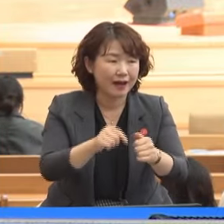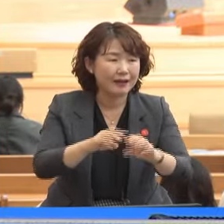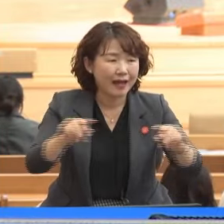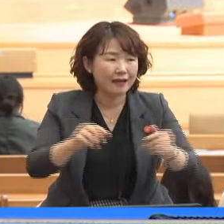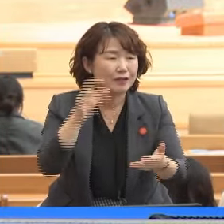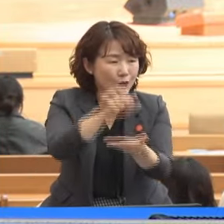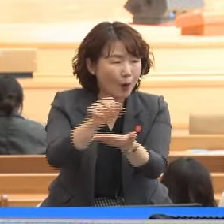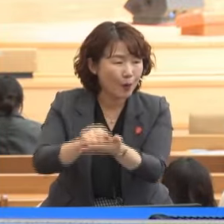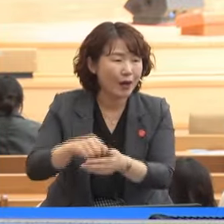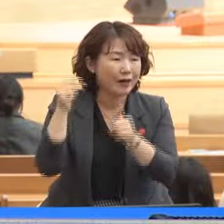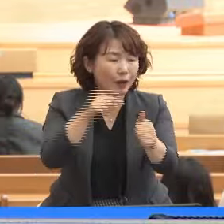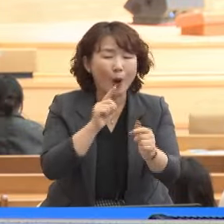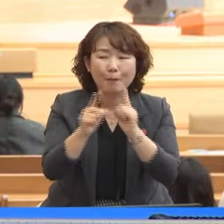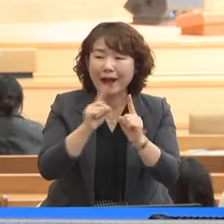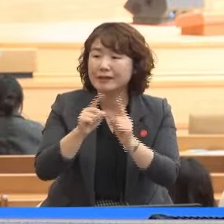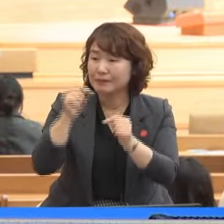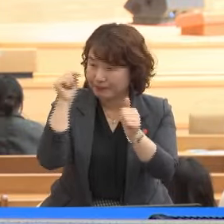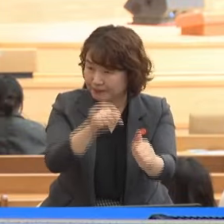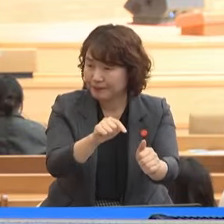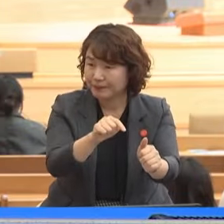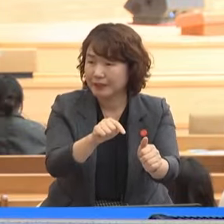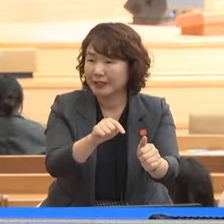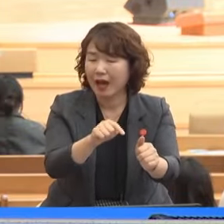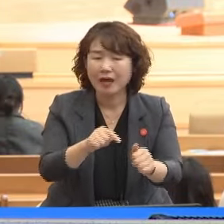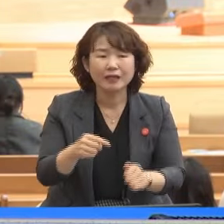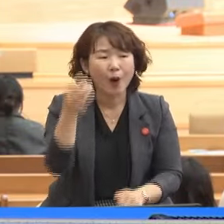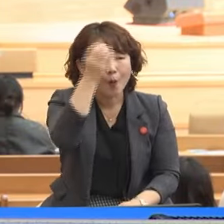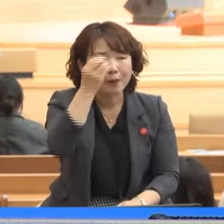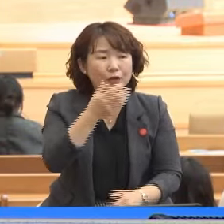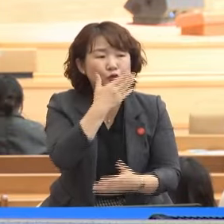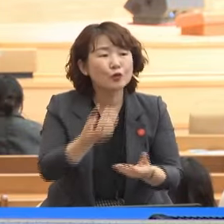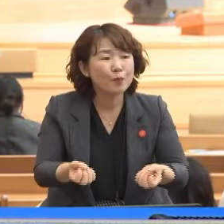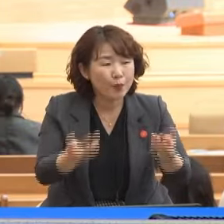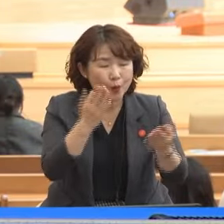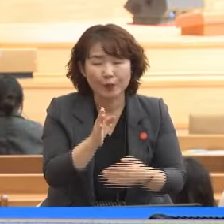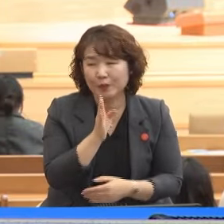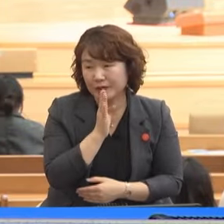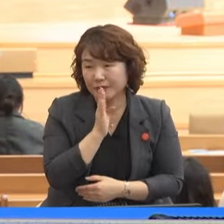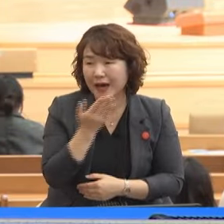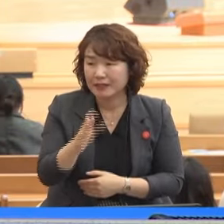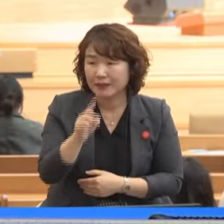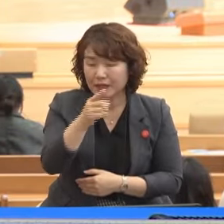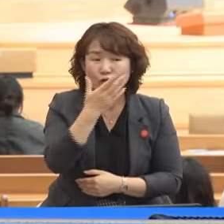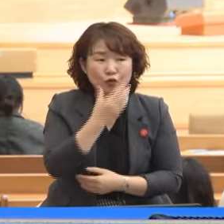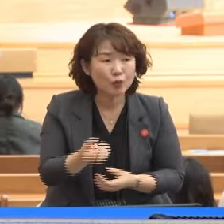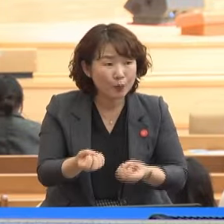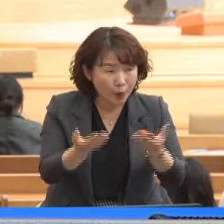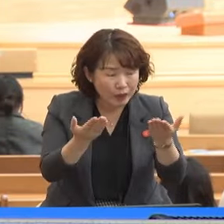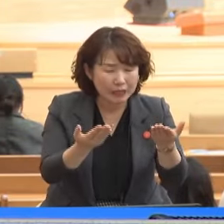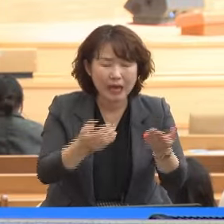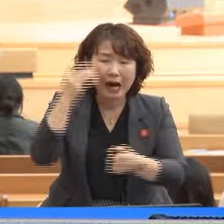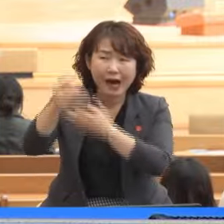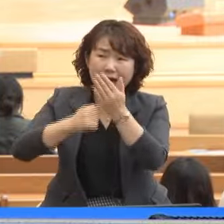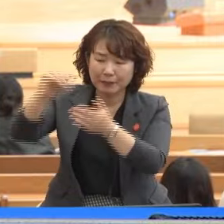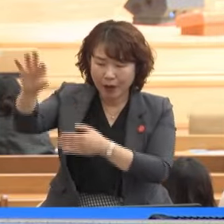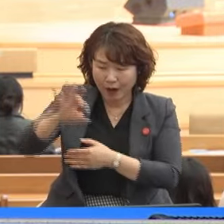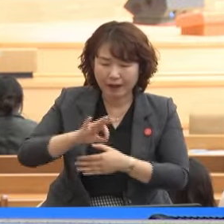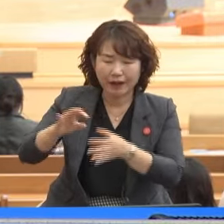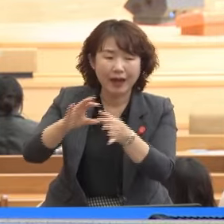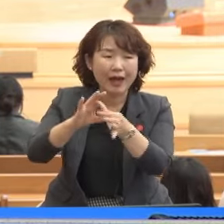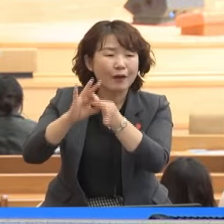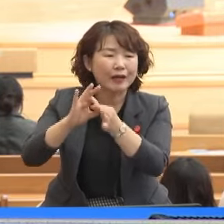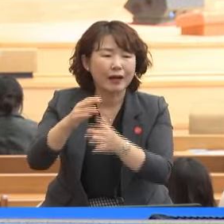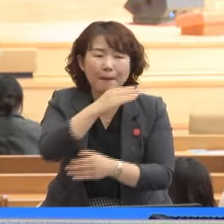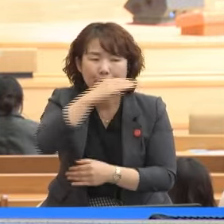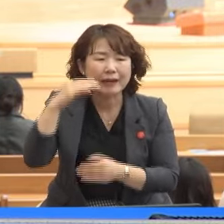정복하라 말씀하셨어요. 엄청난 축복이죠. 근데 이 축복은 하나님과 바른 관계일 때